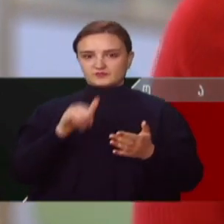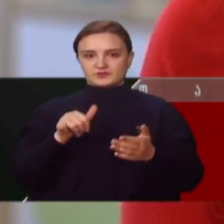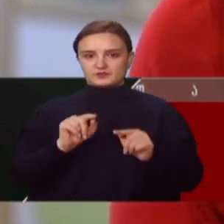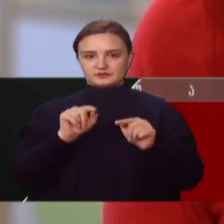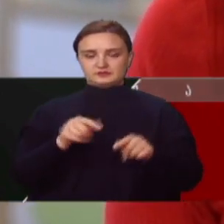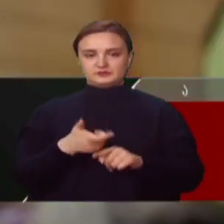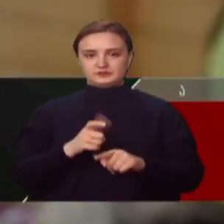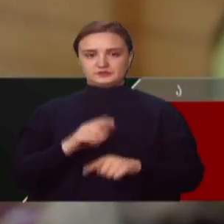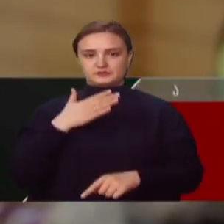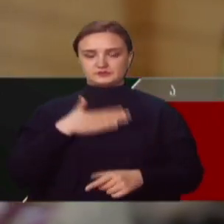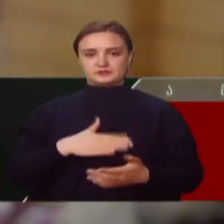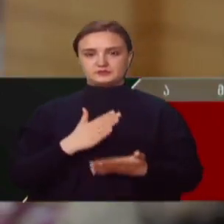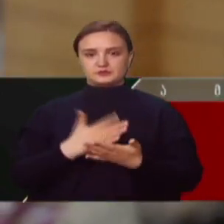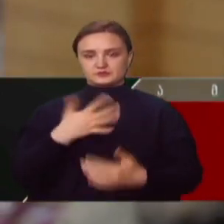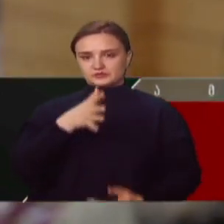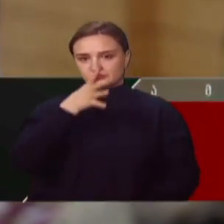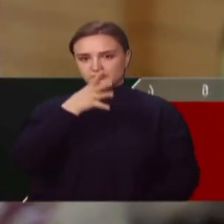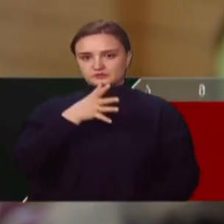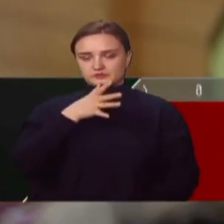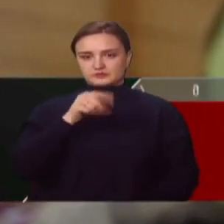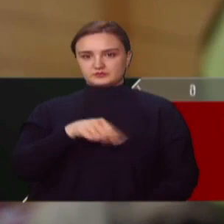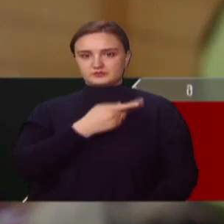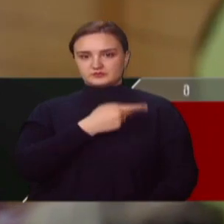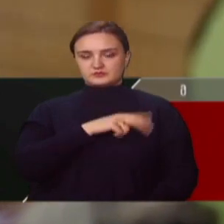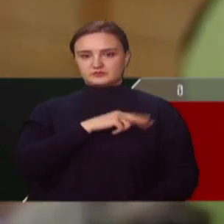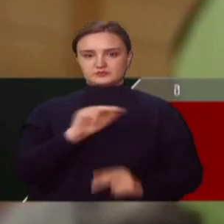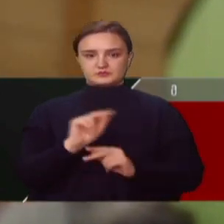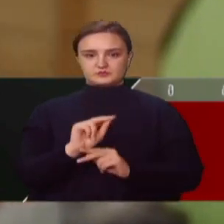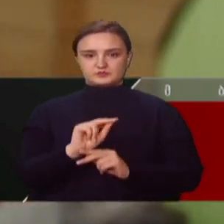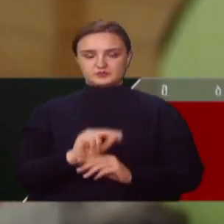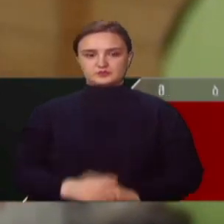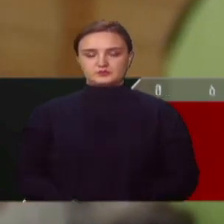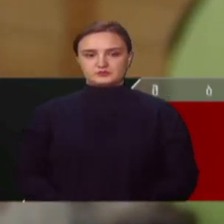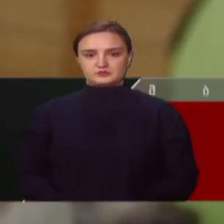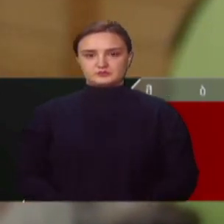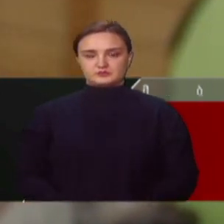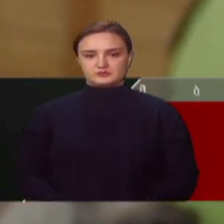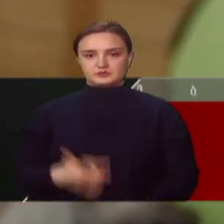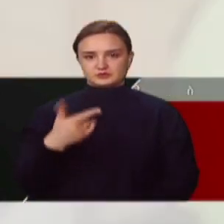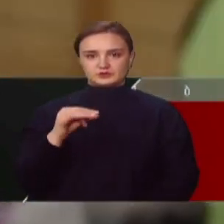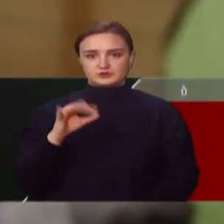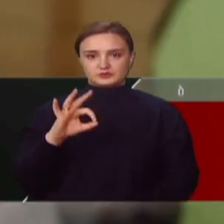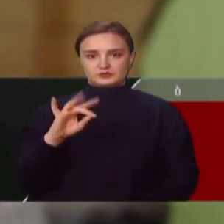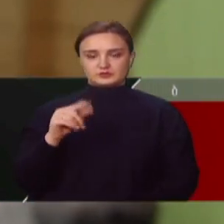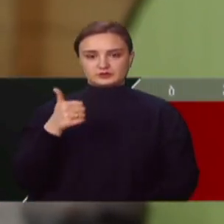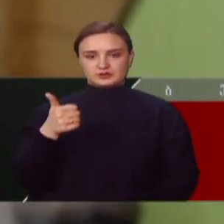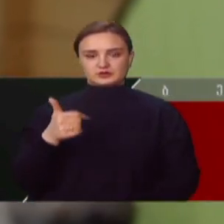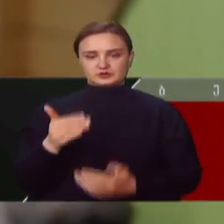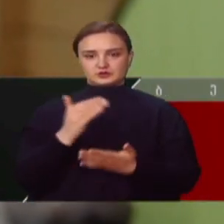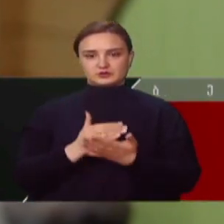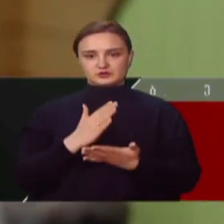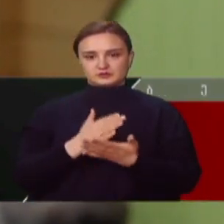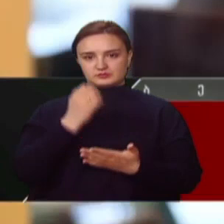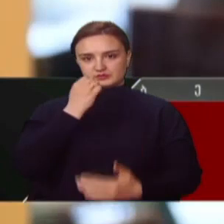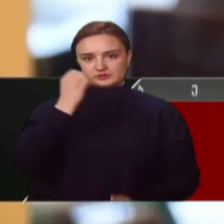ვარ ყველაფრით. მე ხოთე თვია ამ კლინიკაში მკურნალობ. გიორგის კარგი შედეგები აქვს. მადლობა ყველას, საქართველოს